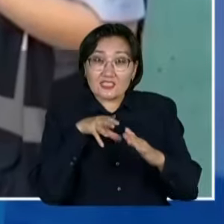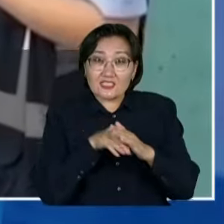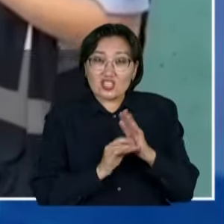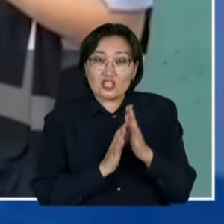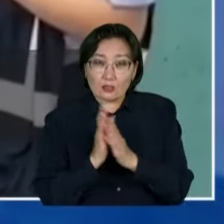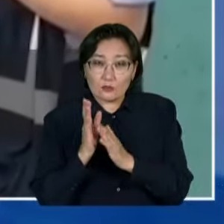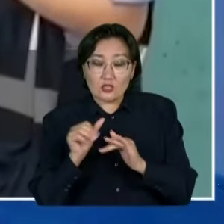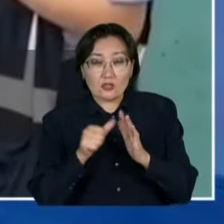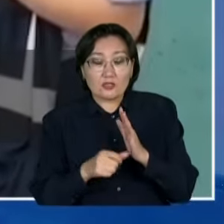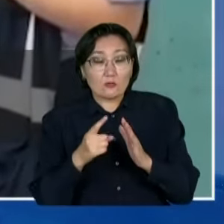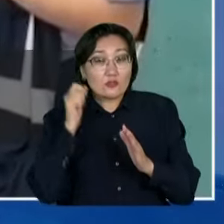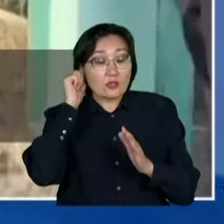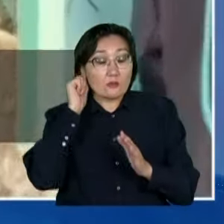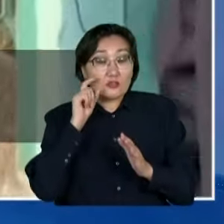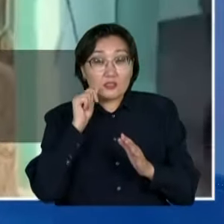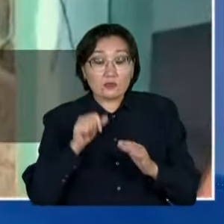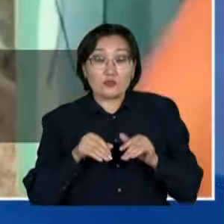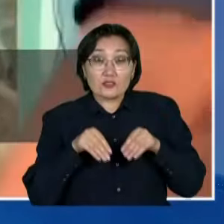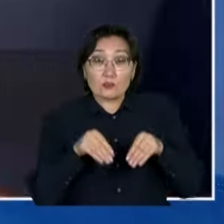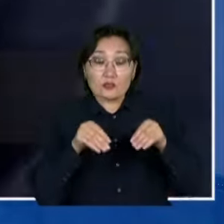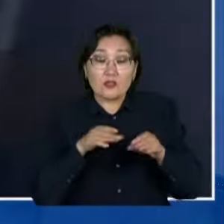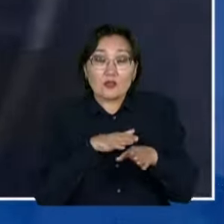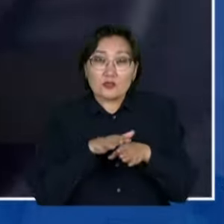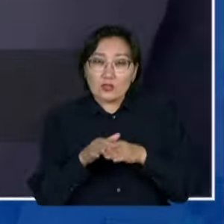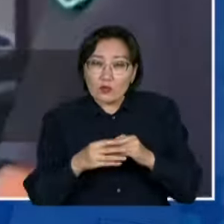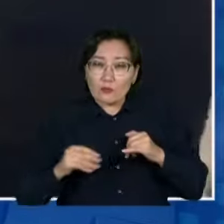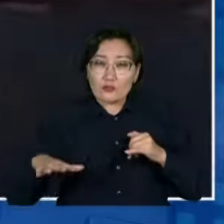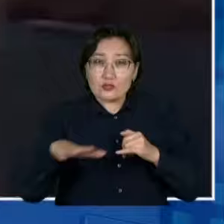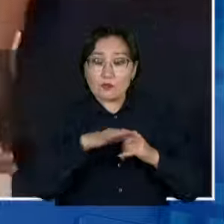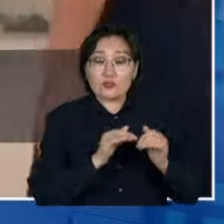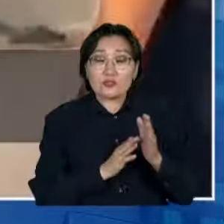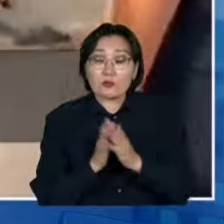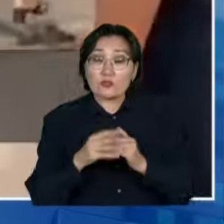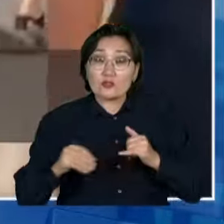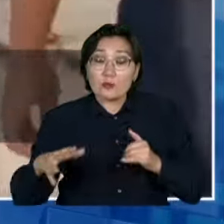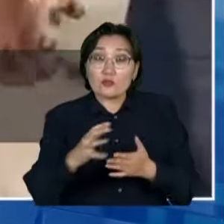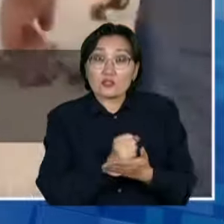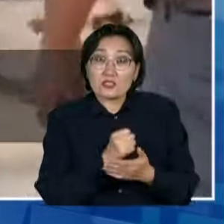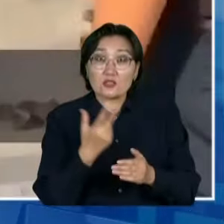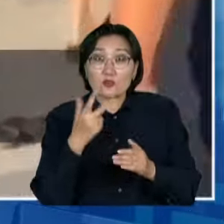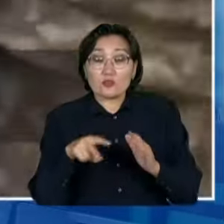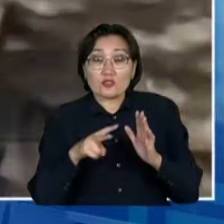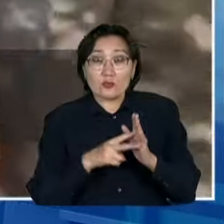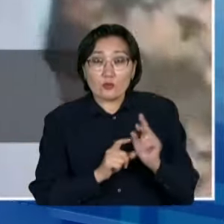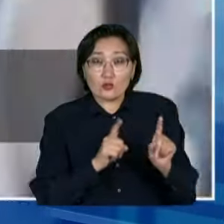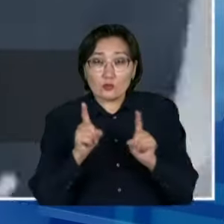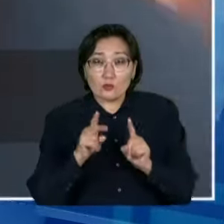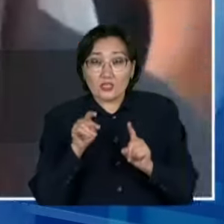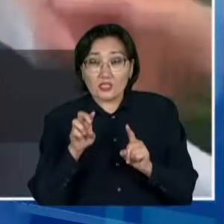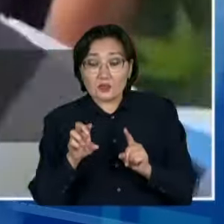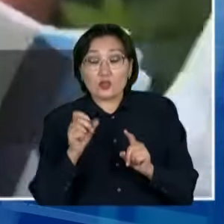растения. 61-летний мужчина засеял у себя целую плантацию. На урожайном участке обнаружено 37 кустов каннабиса